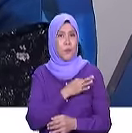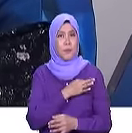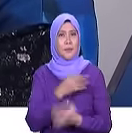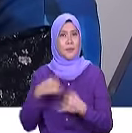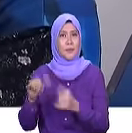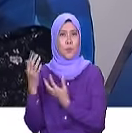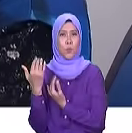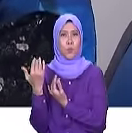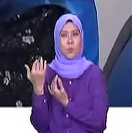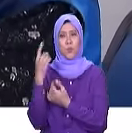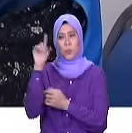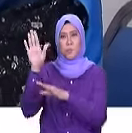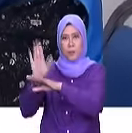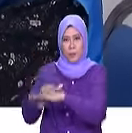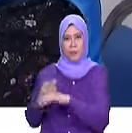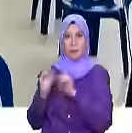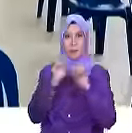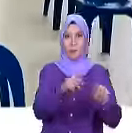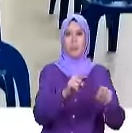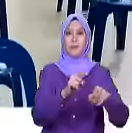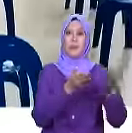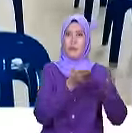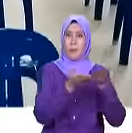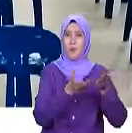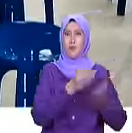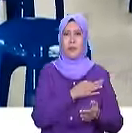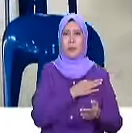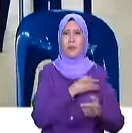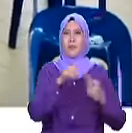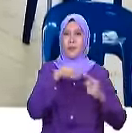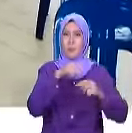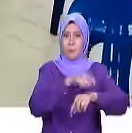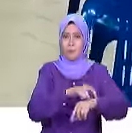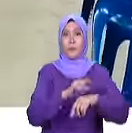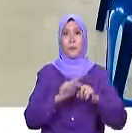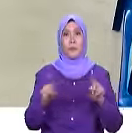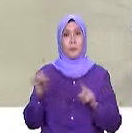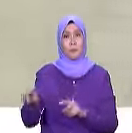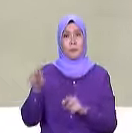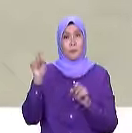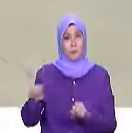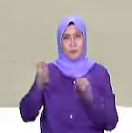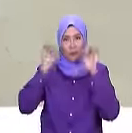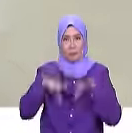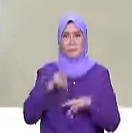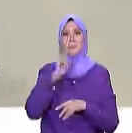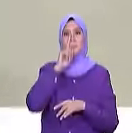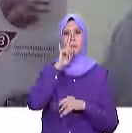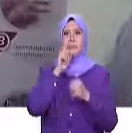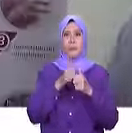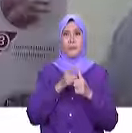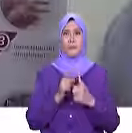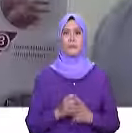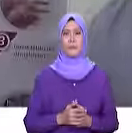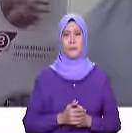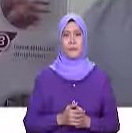sedang menunggu untuk dipanggil berkhidmat pada bila-bila masa. Mereka juga perlu menjalani beberapa saringan kesihatan.